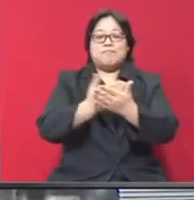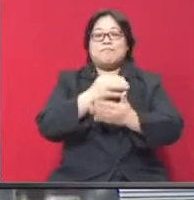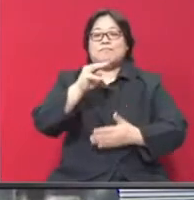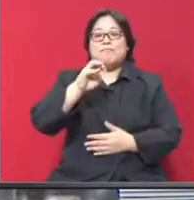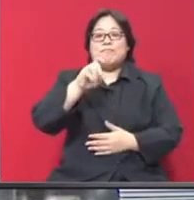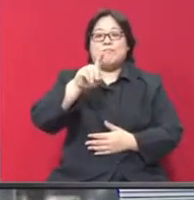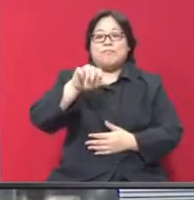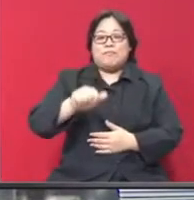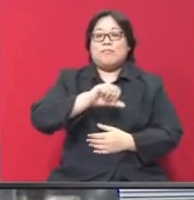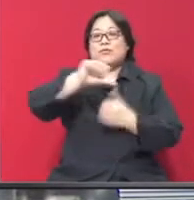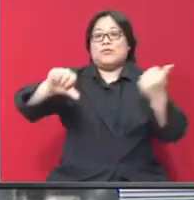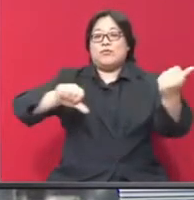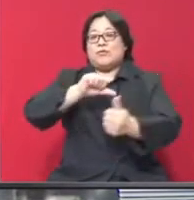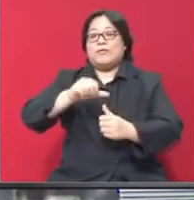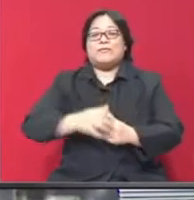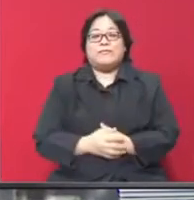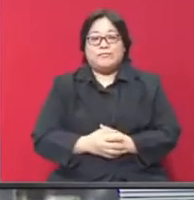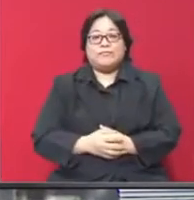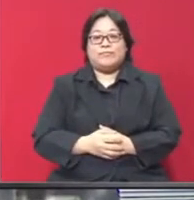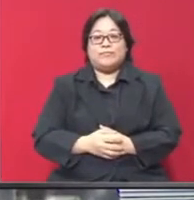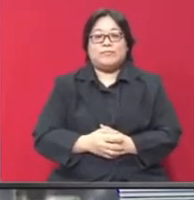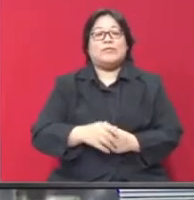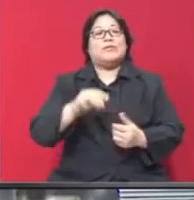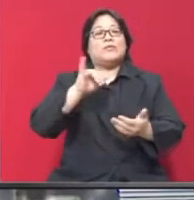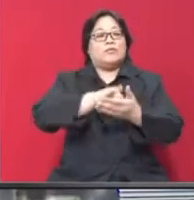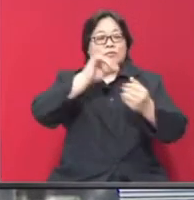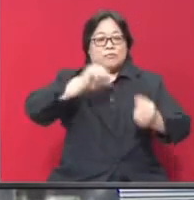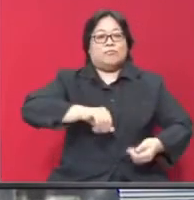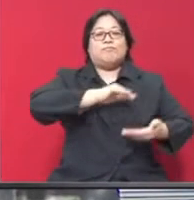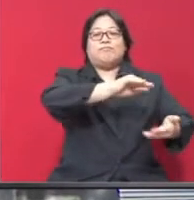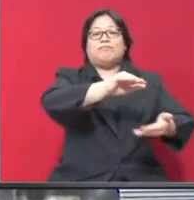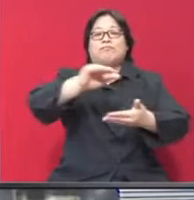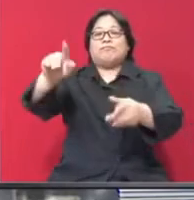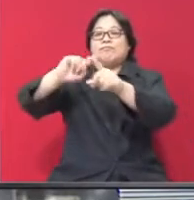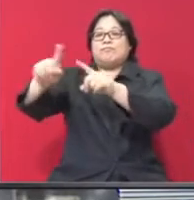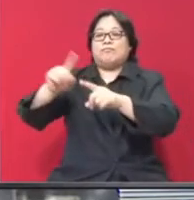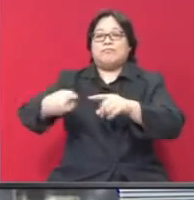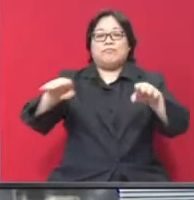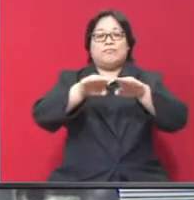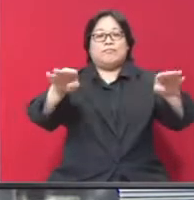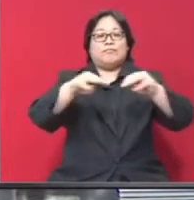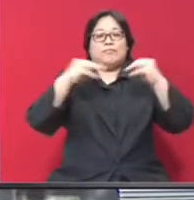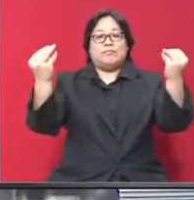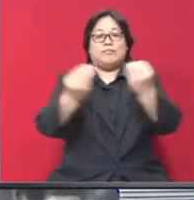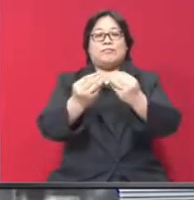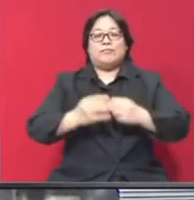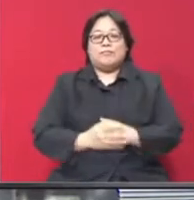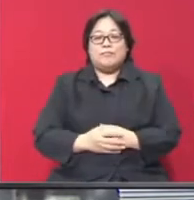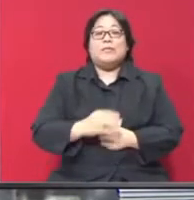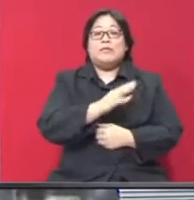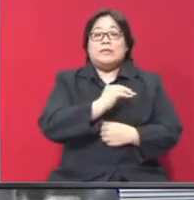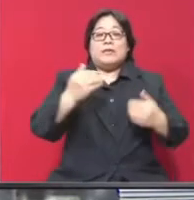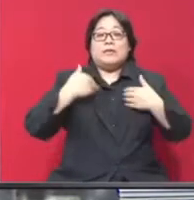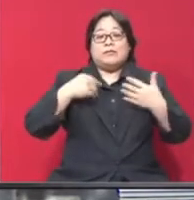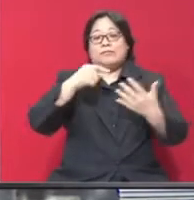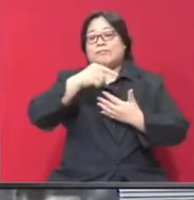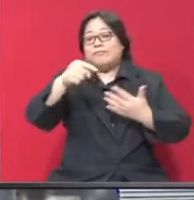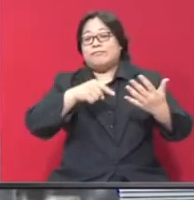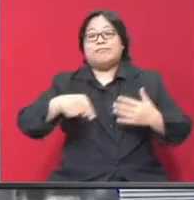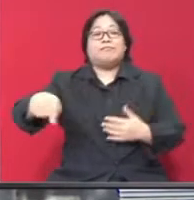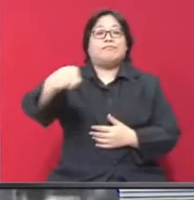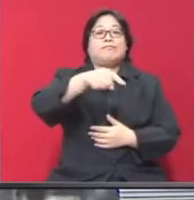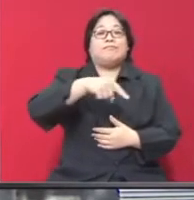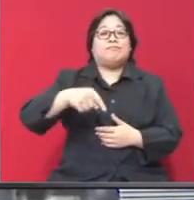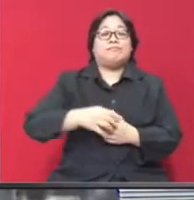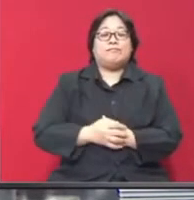sosial 4 yang lebih berkesan dapat dicapai kepada pelbagai lapisan masyarakat bahkan ada di kalangan mereka ini yang